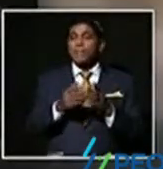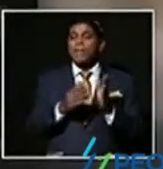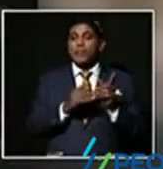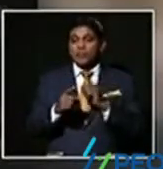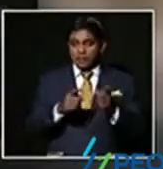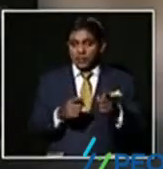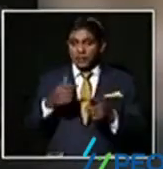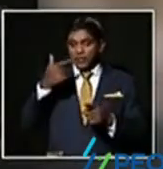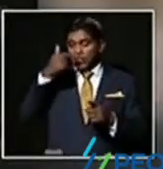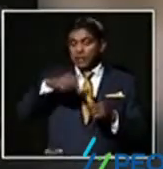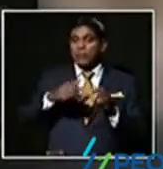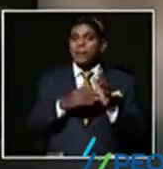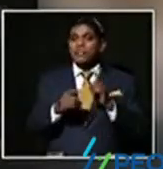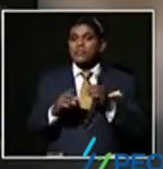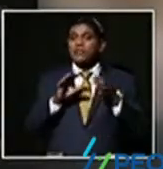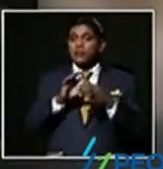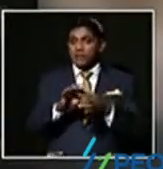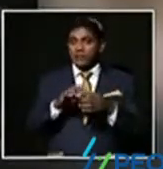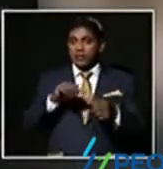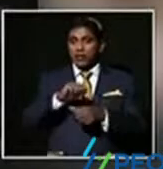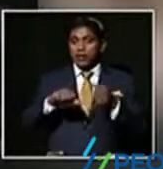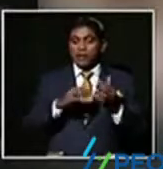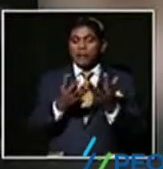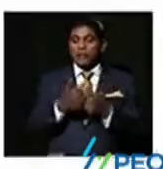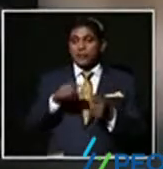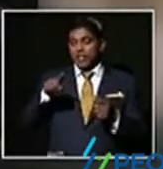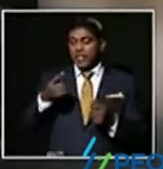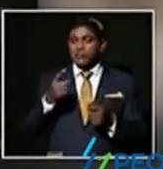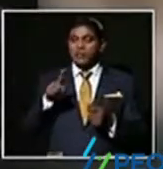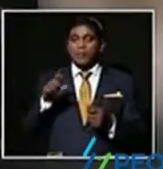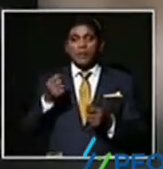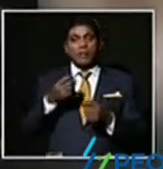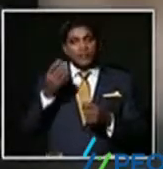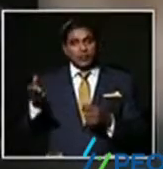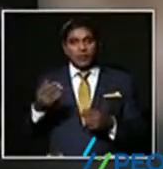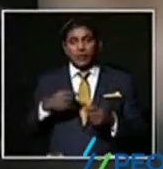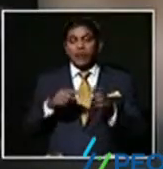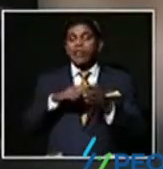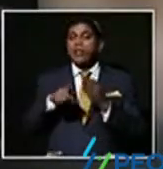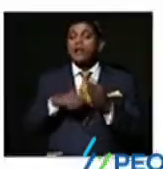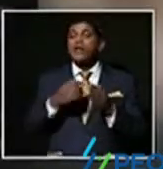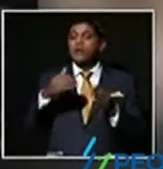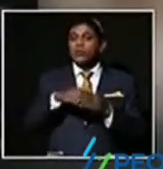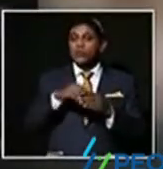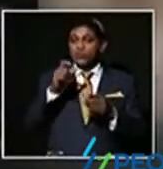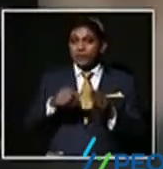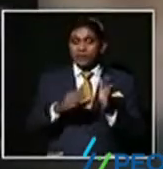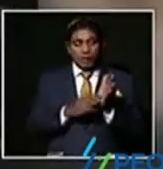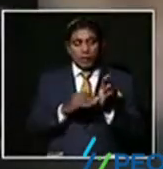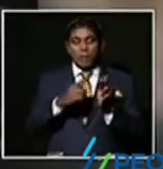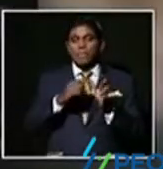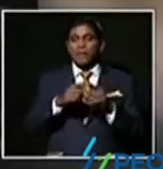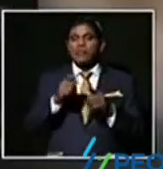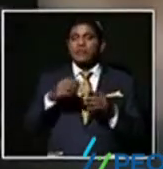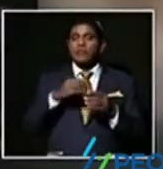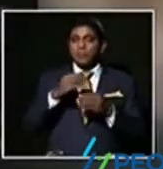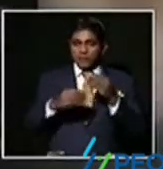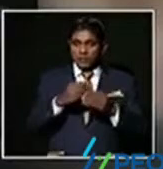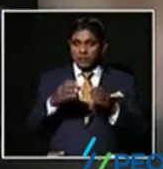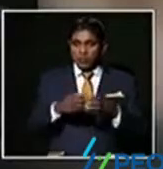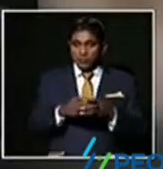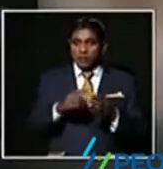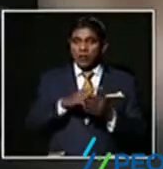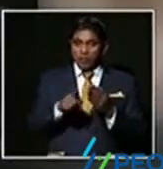සංස්ථාවට සම්බන්ධ කරන ආයතන 150ක් දෙන්න. හැබැයි ඒක දේශීය නියෝජිතයට අපි දන්නවා මැක්ලන සමාගම දේශීය ආයතනයක්